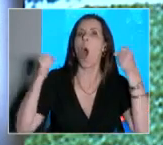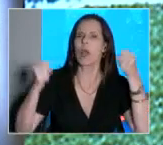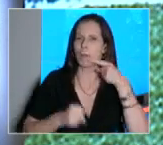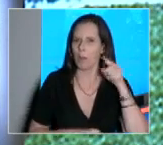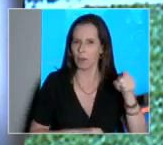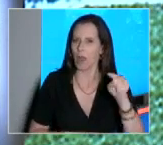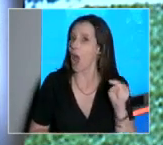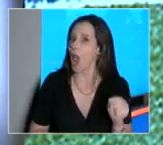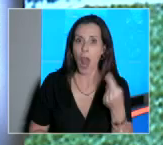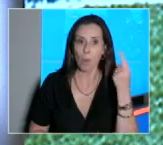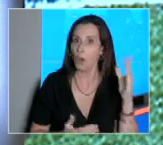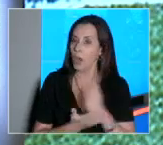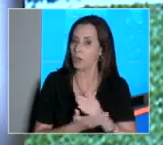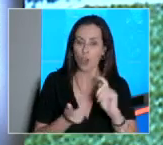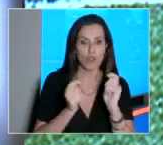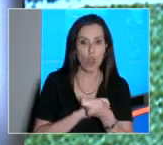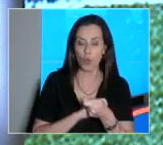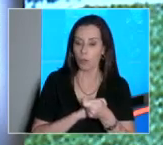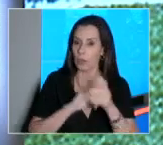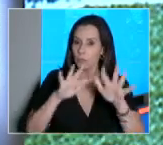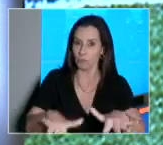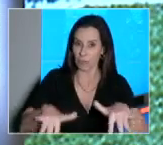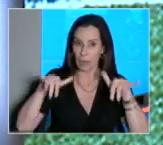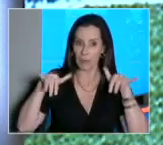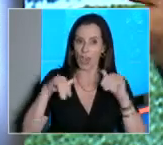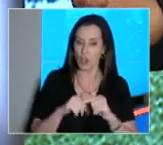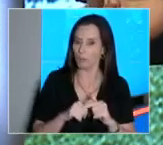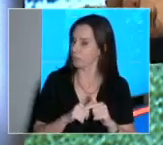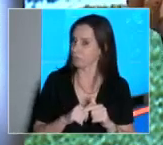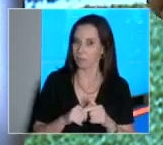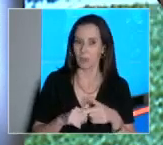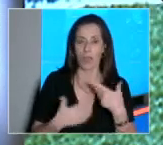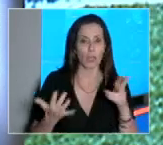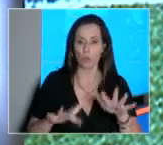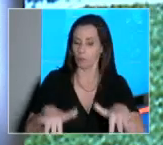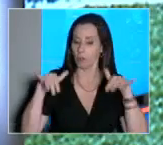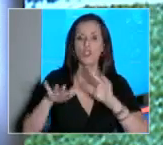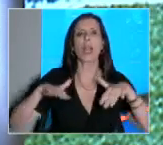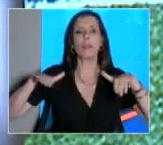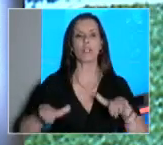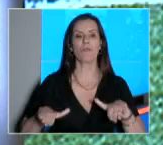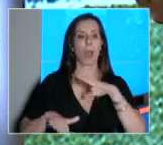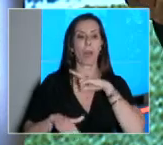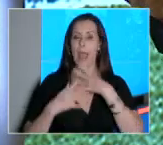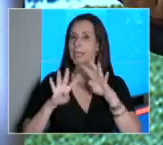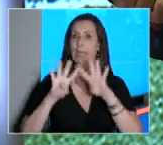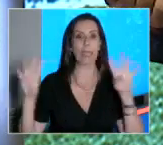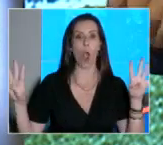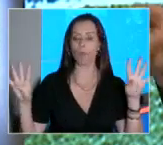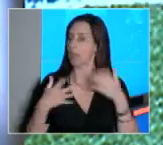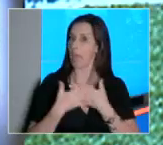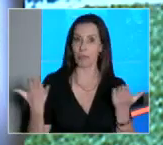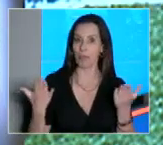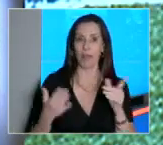לאוהדים. למרות ההחלטה לשנות את מבנה היציעים באנגליה לנצח, אין יותר יציאה עמידה, רק ישיבה, אין גדרות בין היציעים